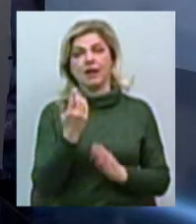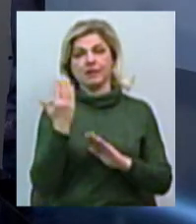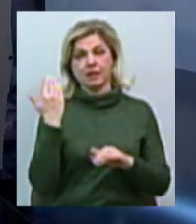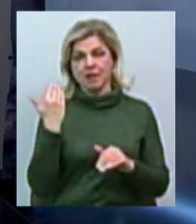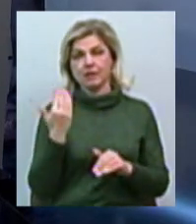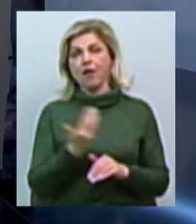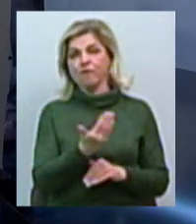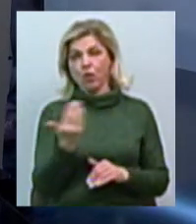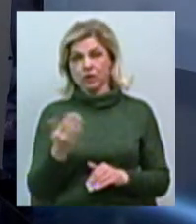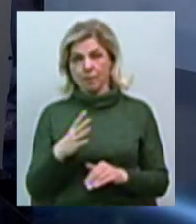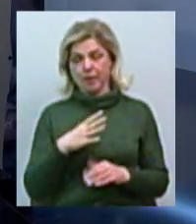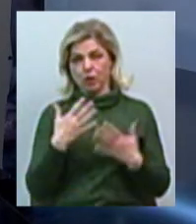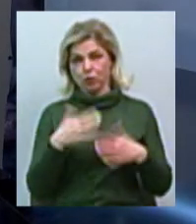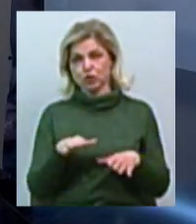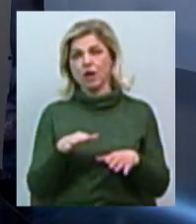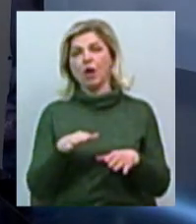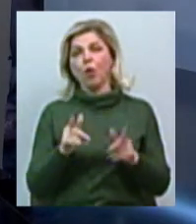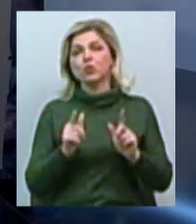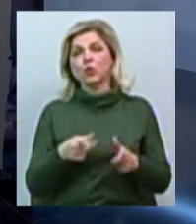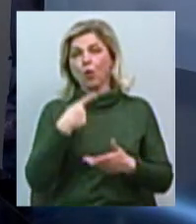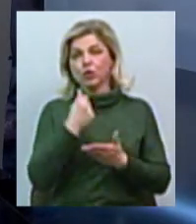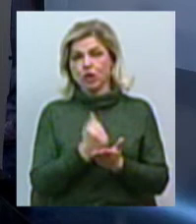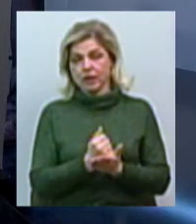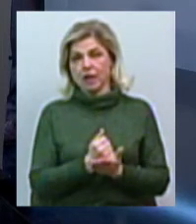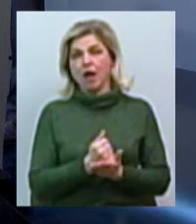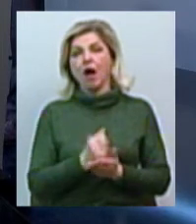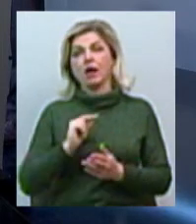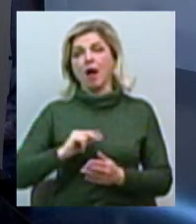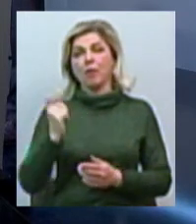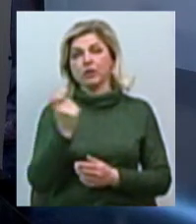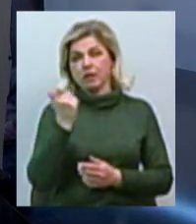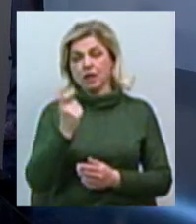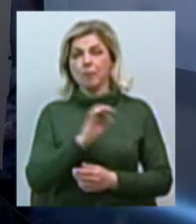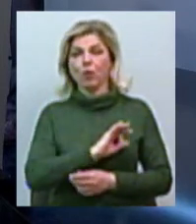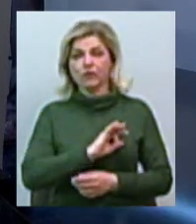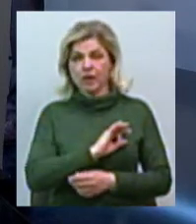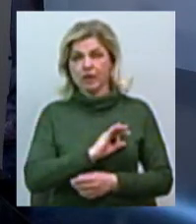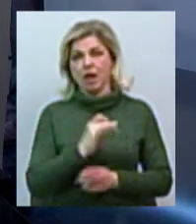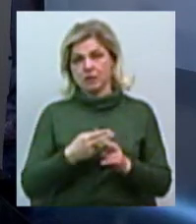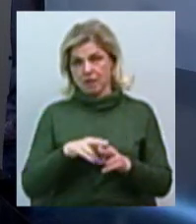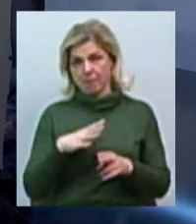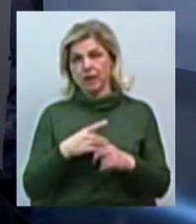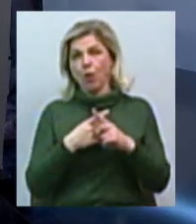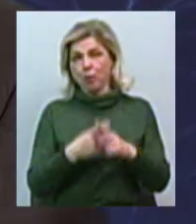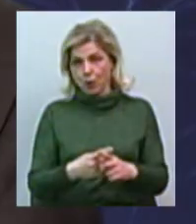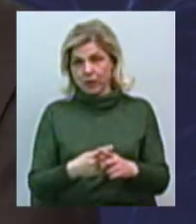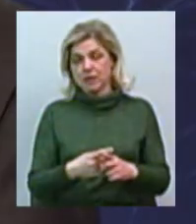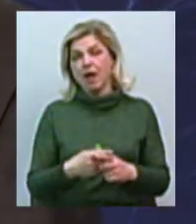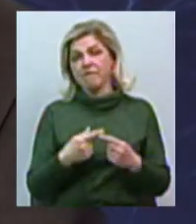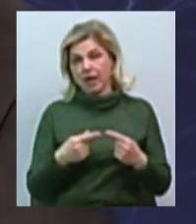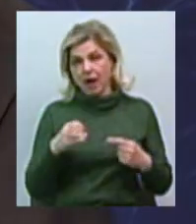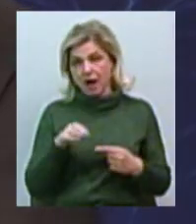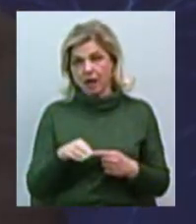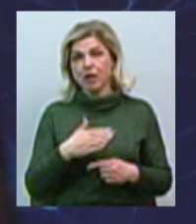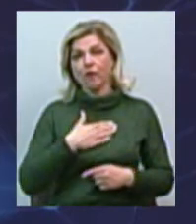вже узгоджені сторонами, роботодавцями, органами влади, профспілками. Тобто це вже був компромісний варіант, який влаштовував всіх.